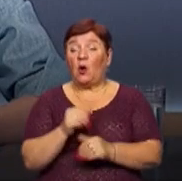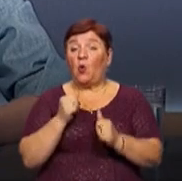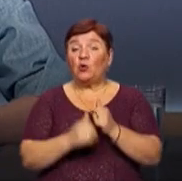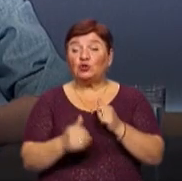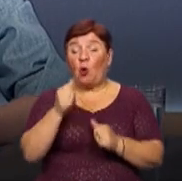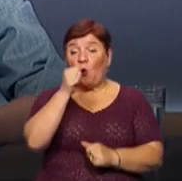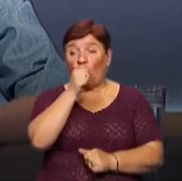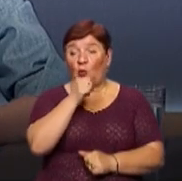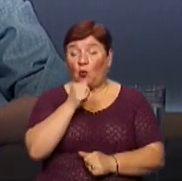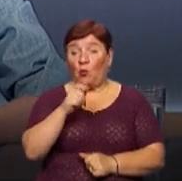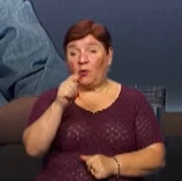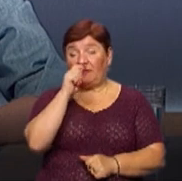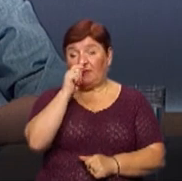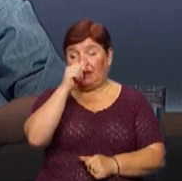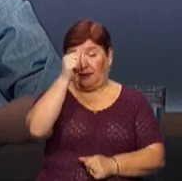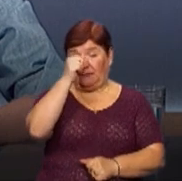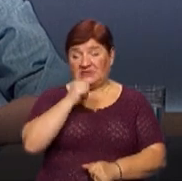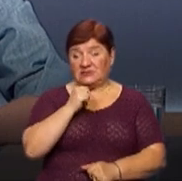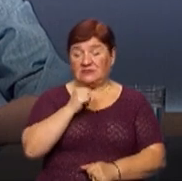кожного року у квітні місяці.